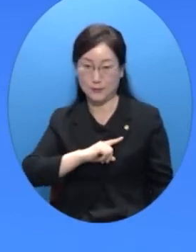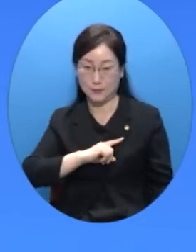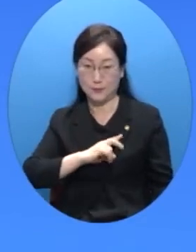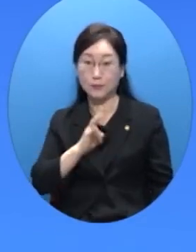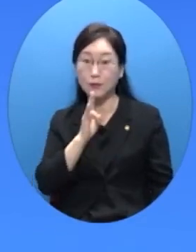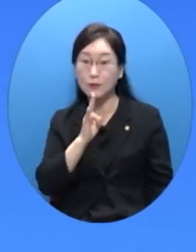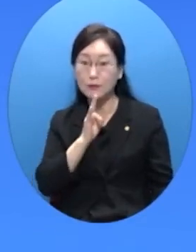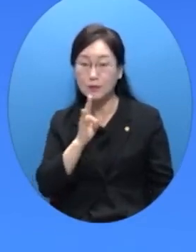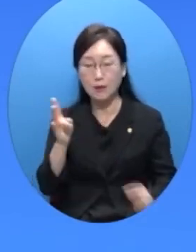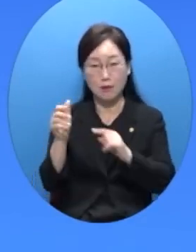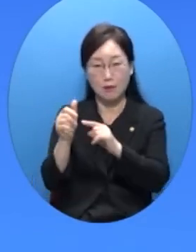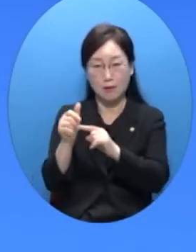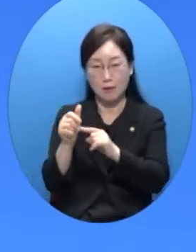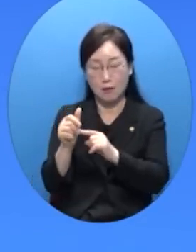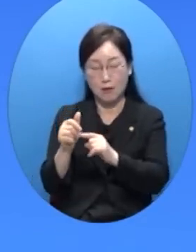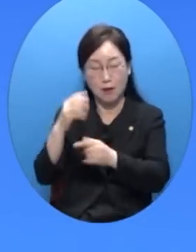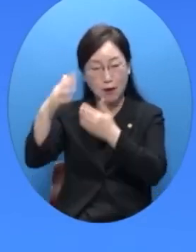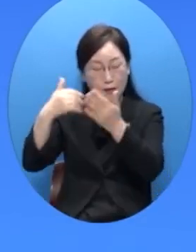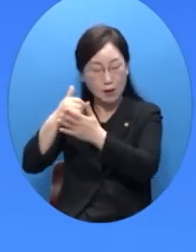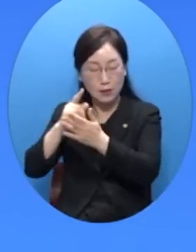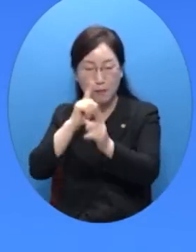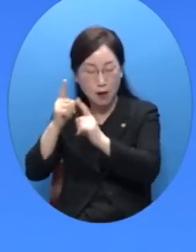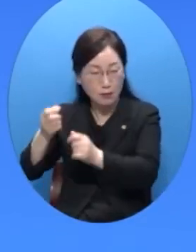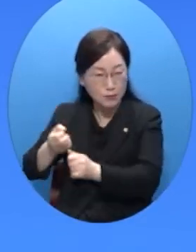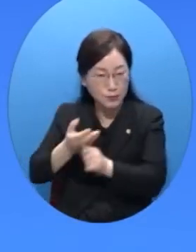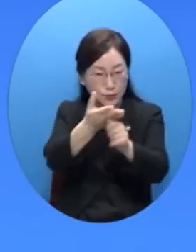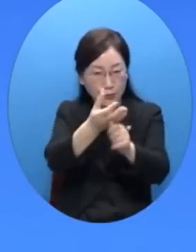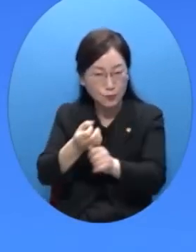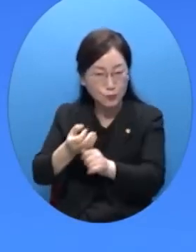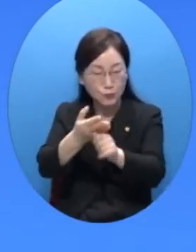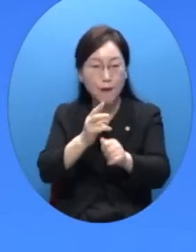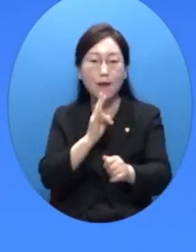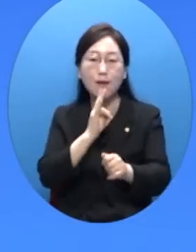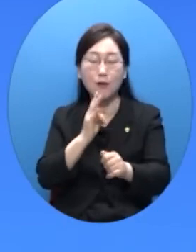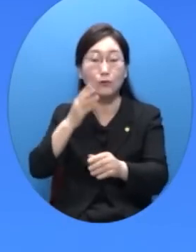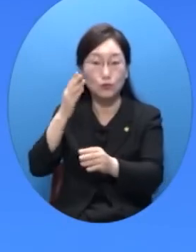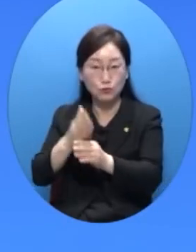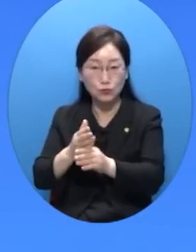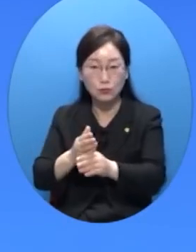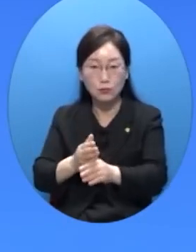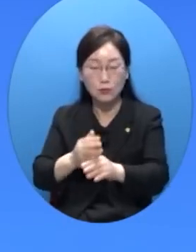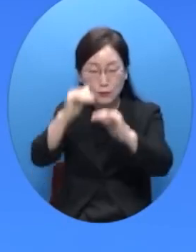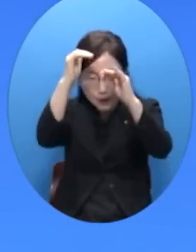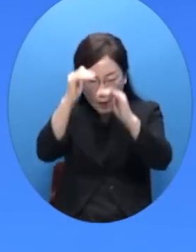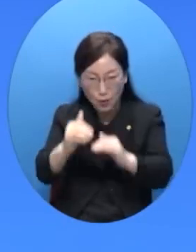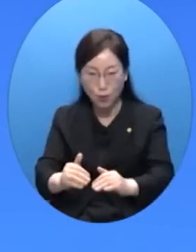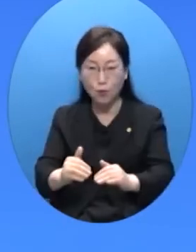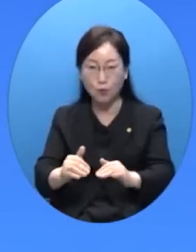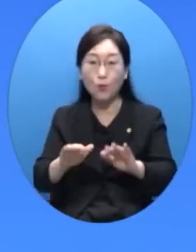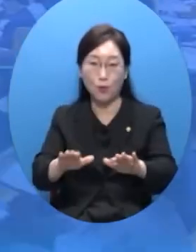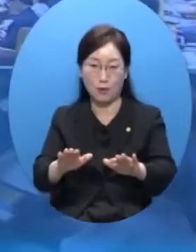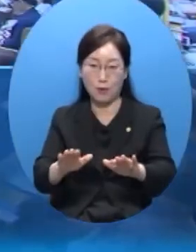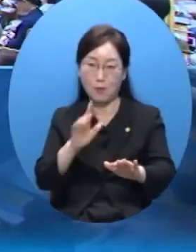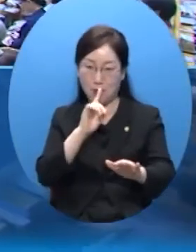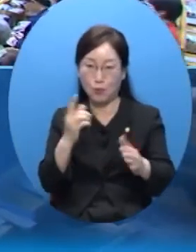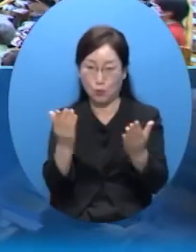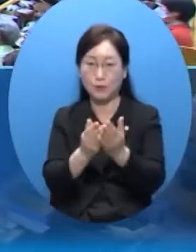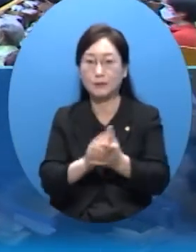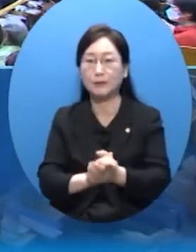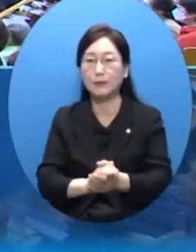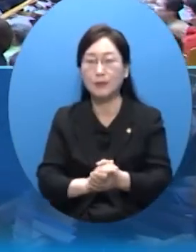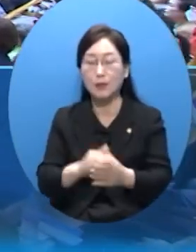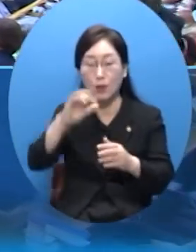귀한 사명을 감당하고 있었는데 그 선지자가 예언한 말씀이 바로 오늘의 말씀입니다. 요엘서 2장